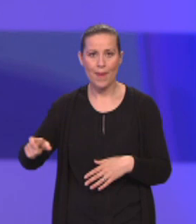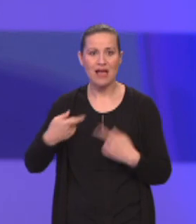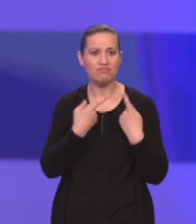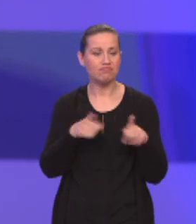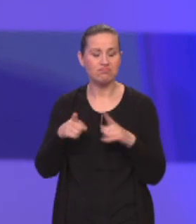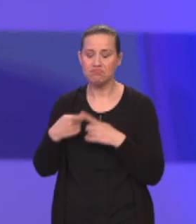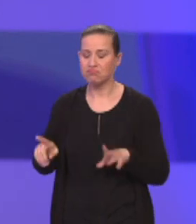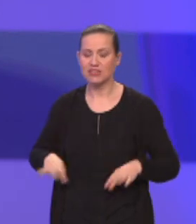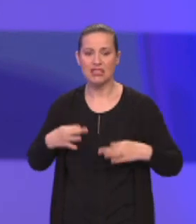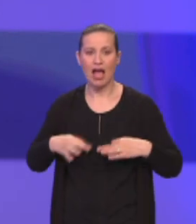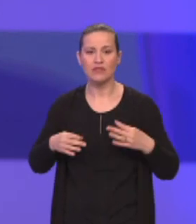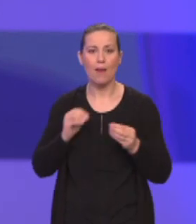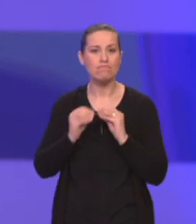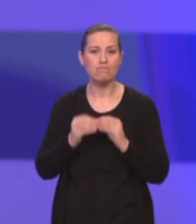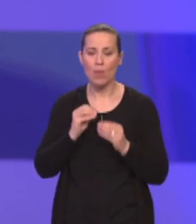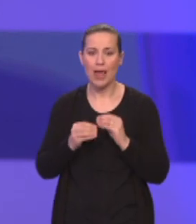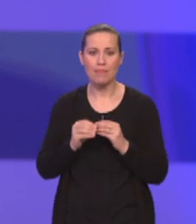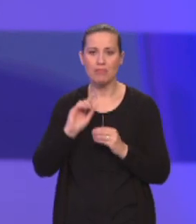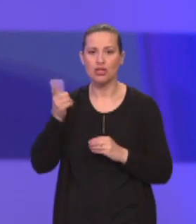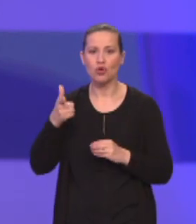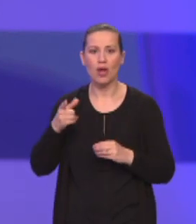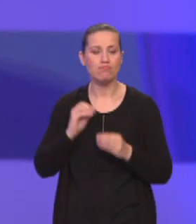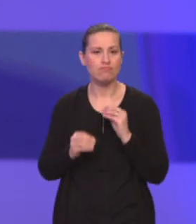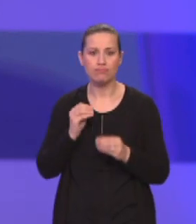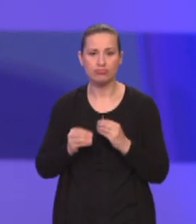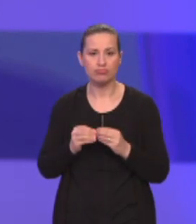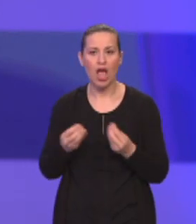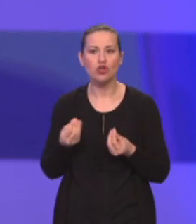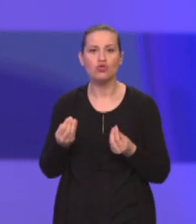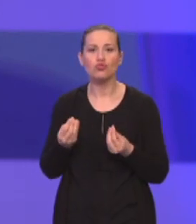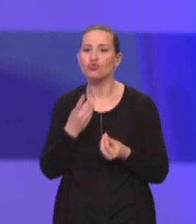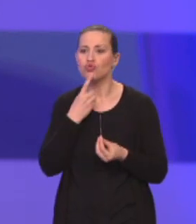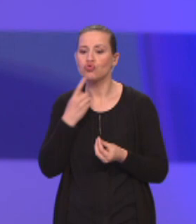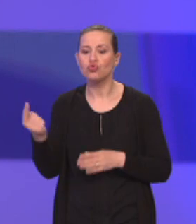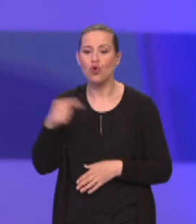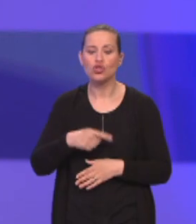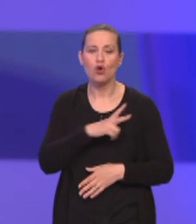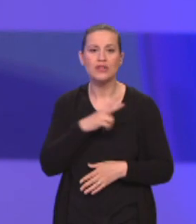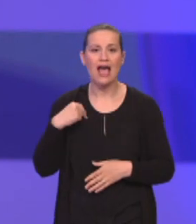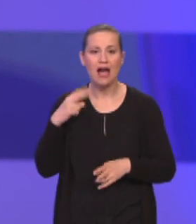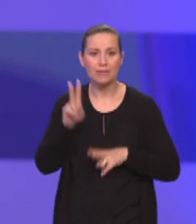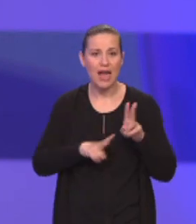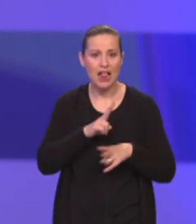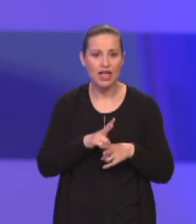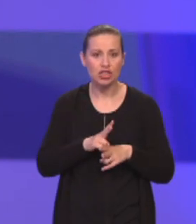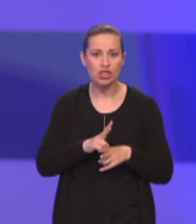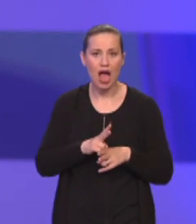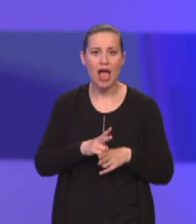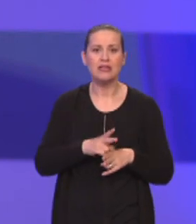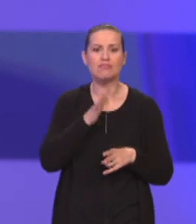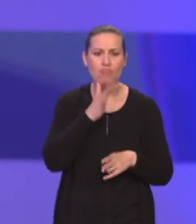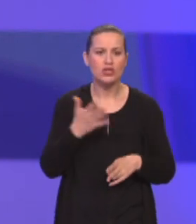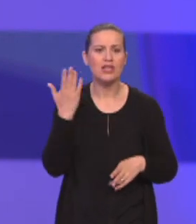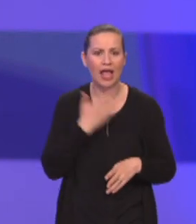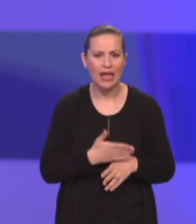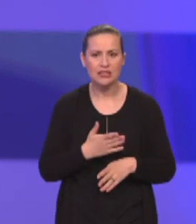različitim zdravstvenim poteškoćama i različitim drugim poteškoćama koje su dolazile u Zagreb na liječenje iz svih krajeva Hrvatske i Bosne i Hercegovine.